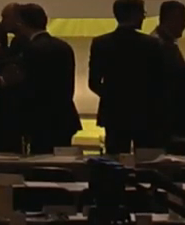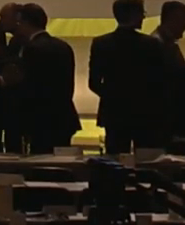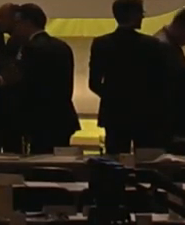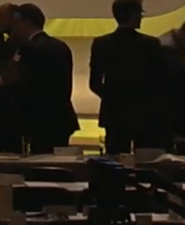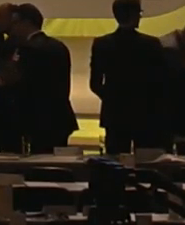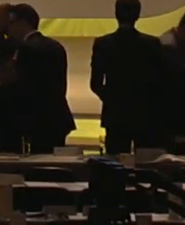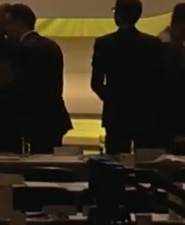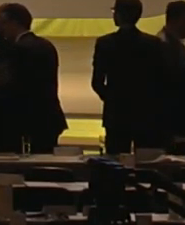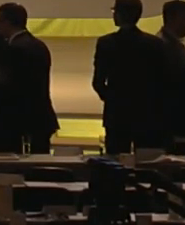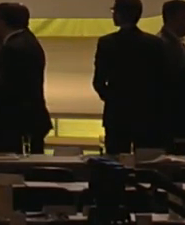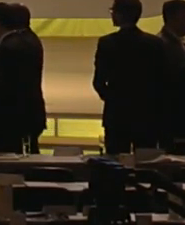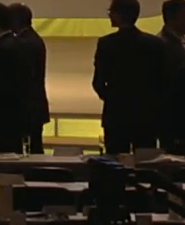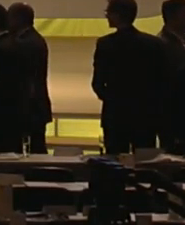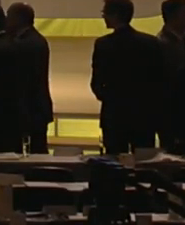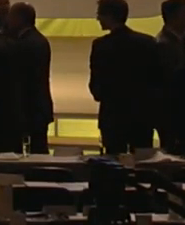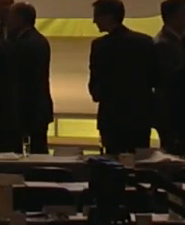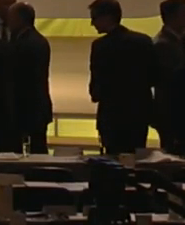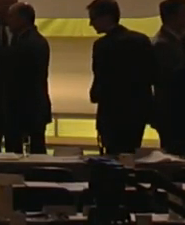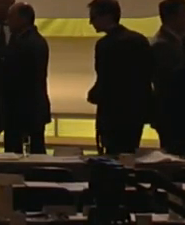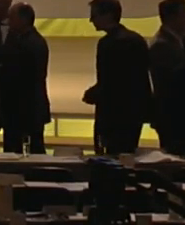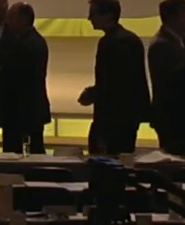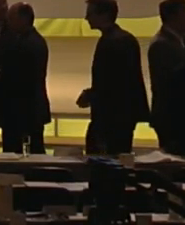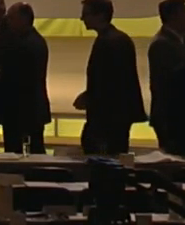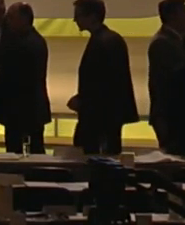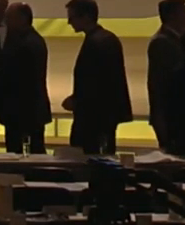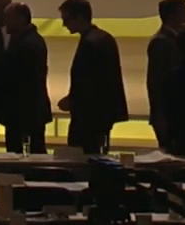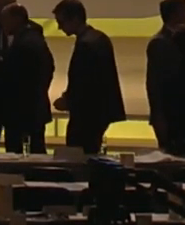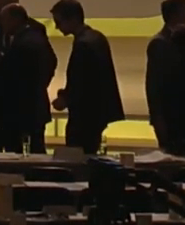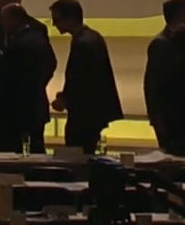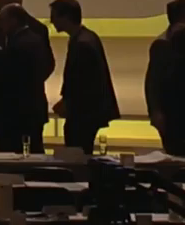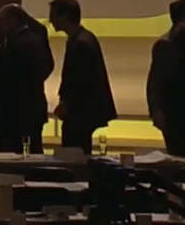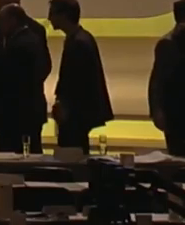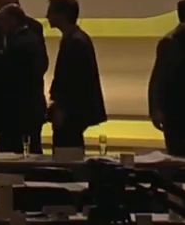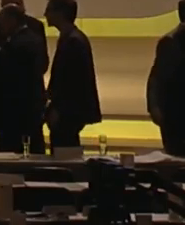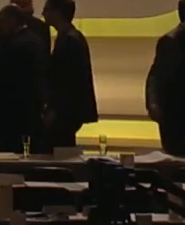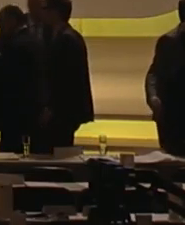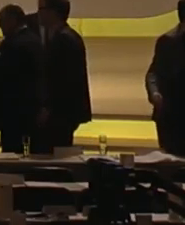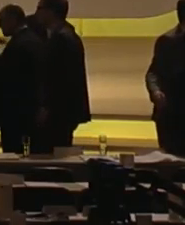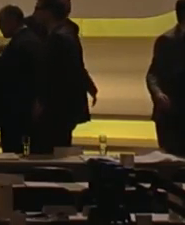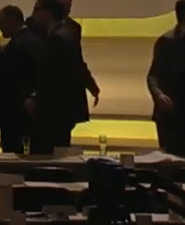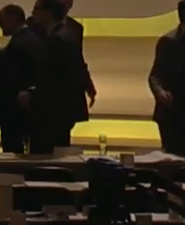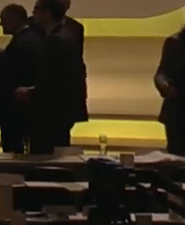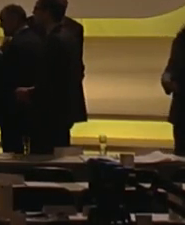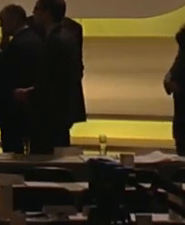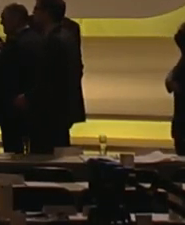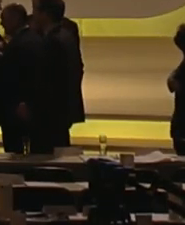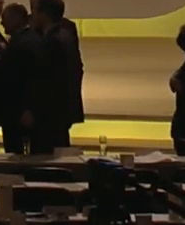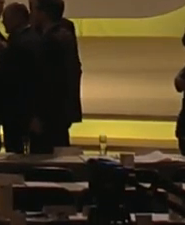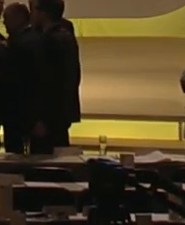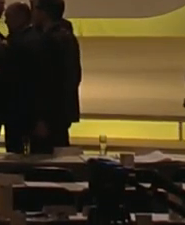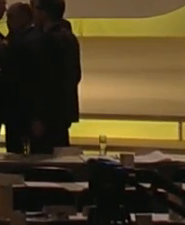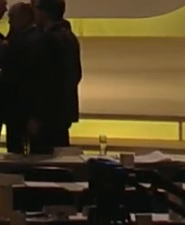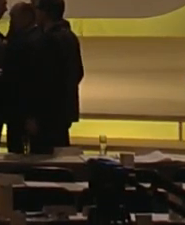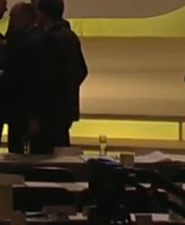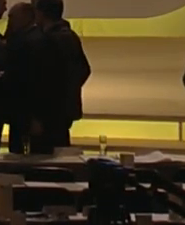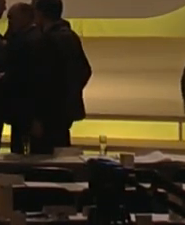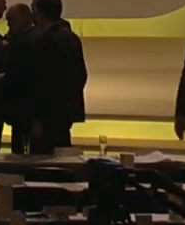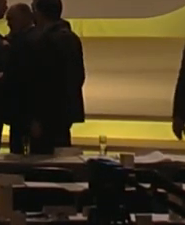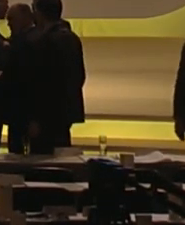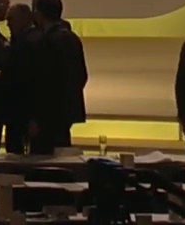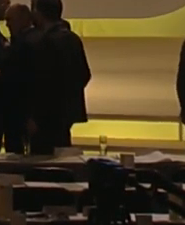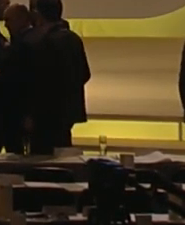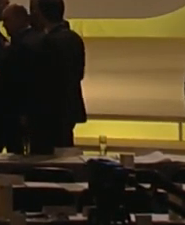So, geschätzte Delegierte, wir bitten Sie nun von Ihrem Wahlrecht Gebrauch zu machen. Im Foyer der AWA stehen bei